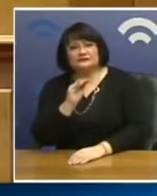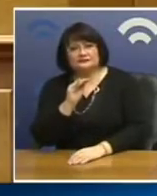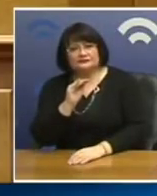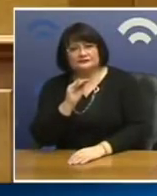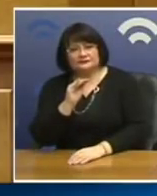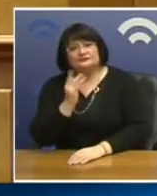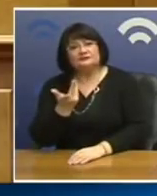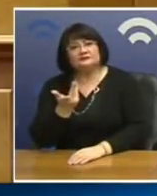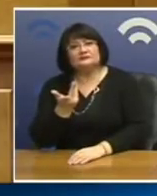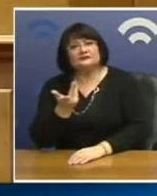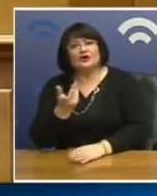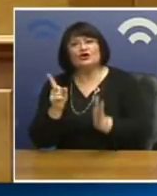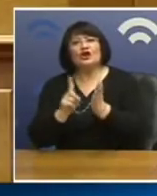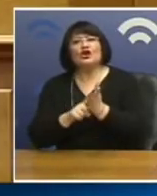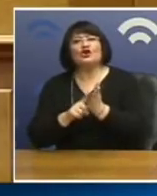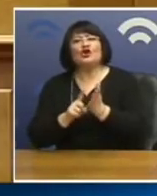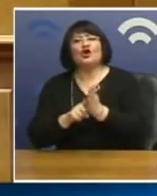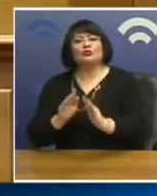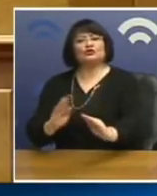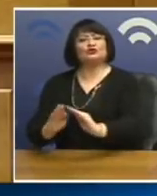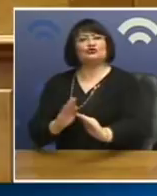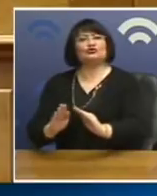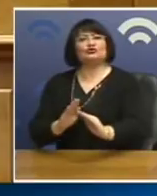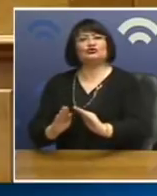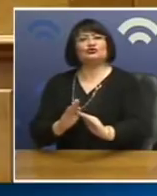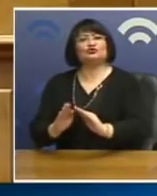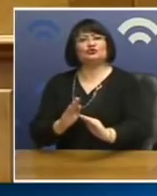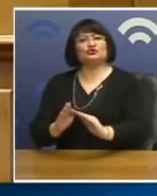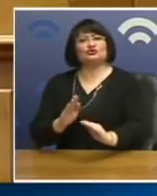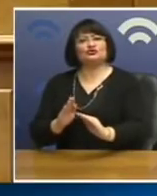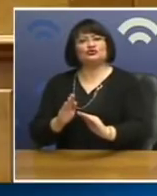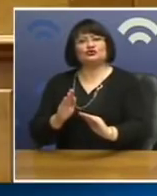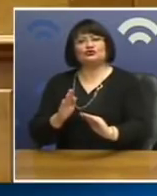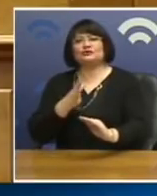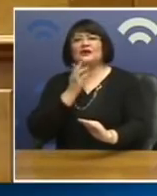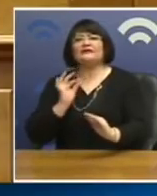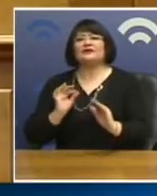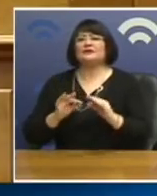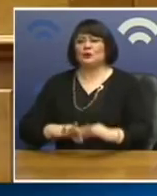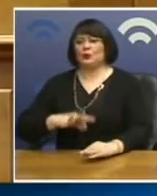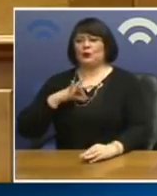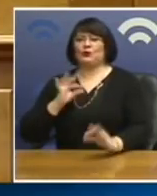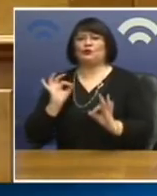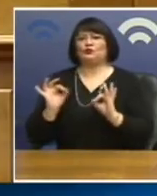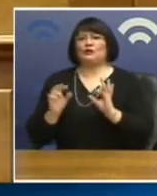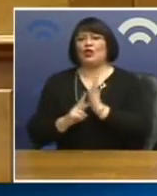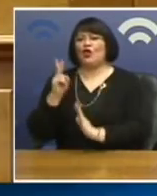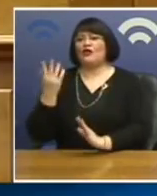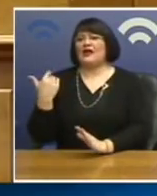εύνοια στους λεγόμενους εγκληματίες του Λευκού Κολάρου στις 12 του μήνα,